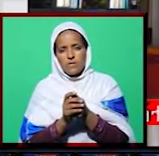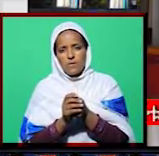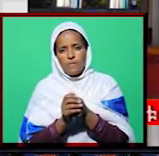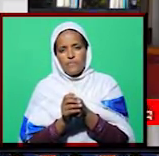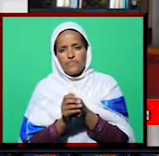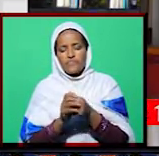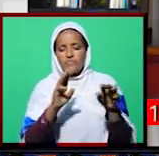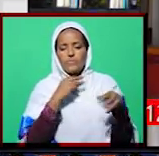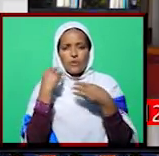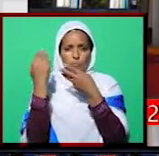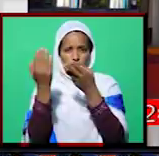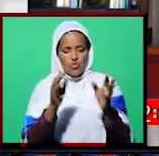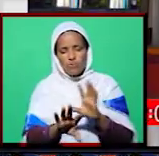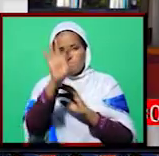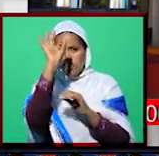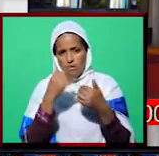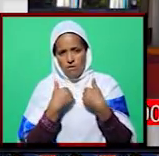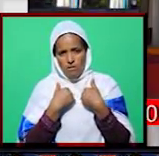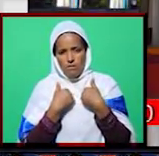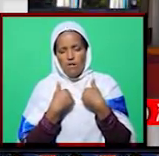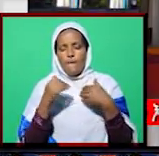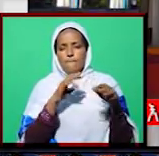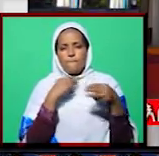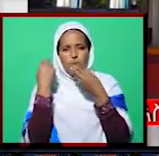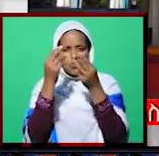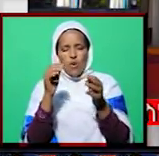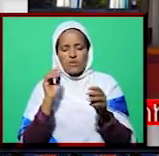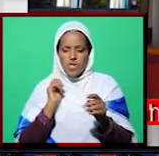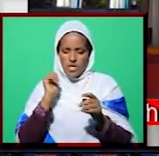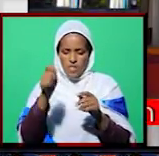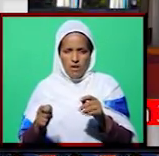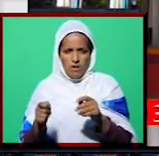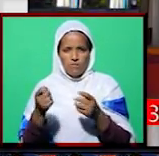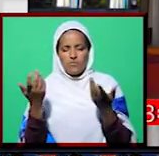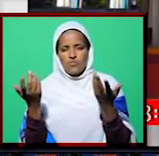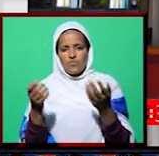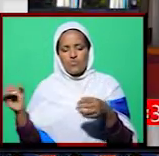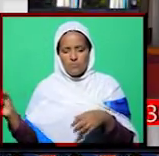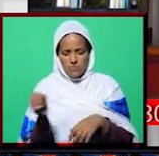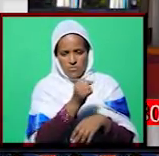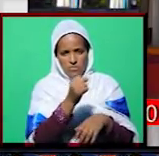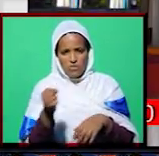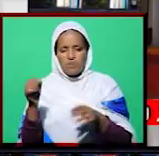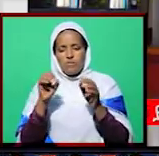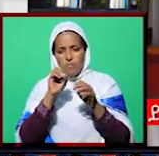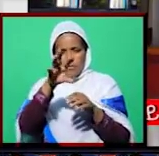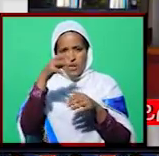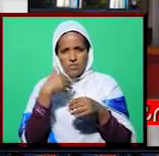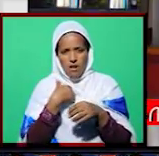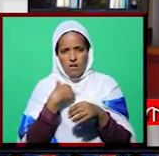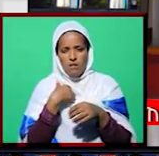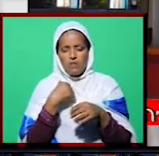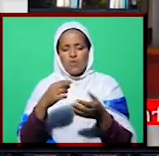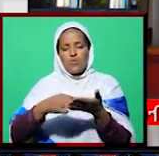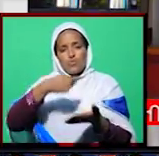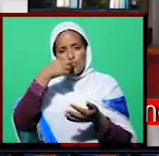አምስት መስዋዕቶች እናገኛለን መስዋዕተ ዕጣን አለ መስዋዕተ ማህይቶት ወይም መስዋዕተ